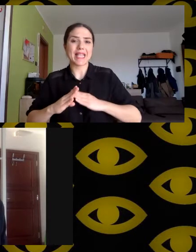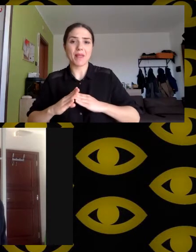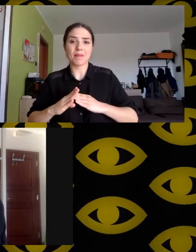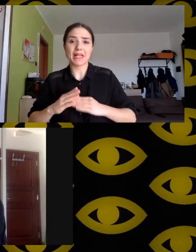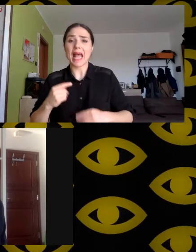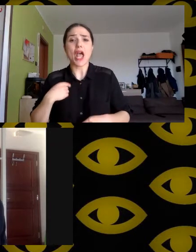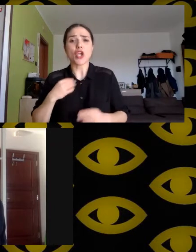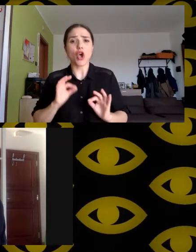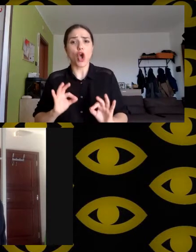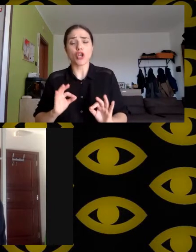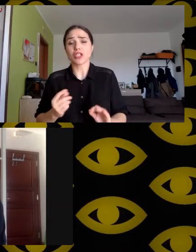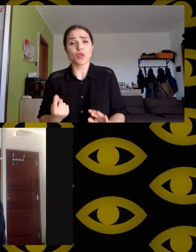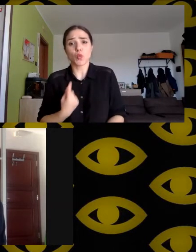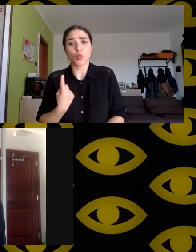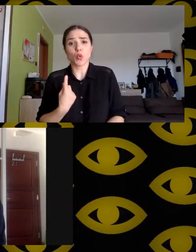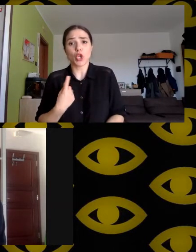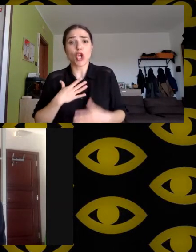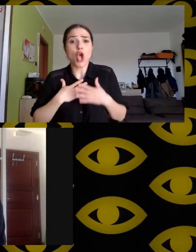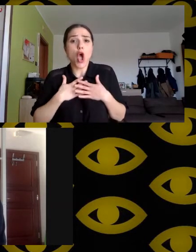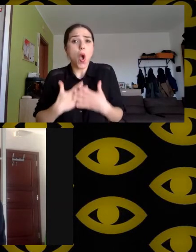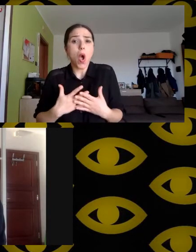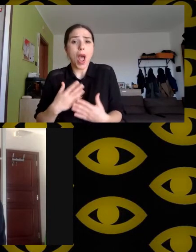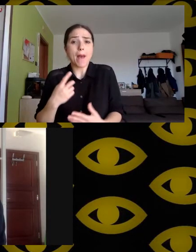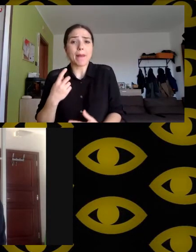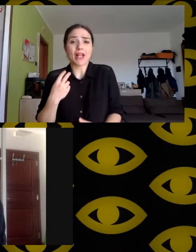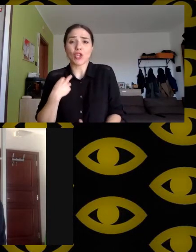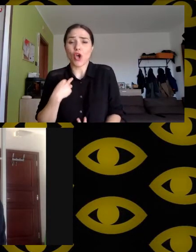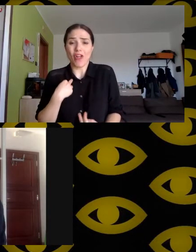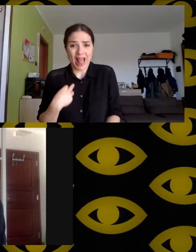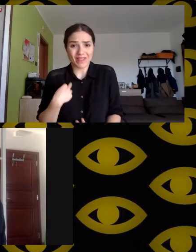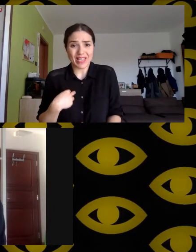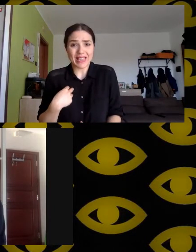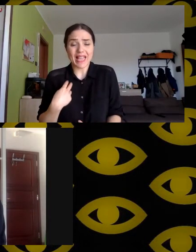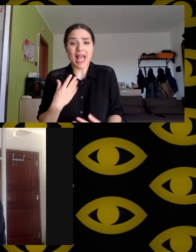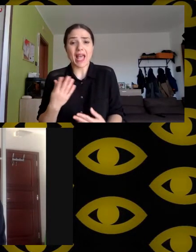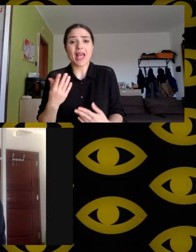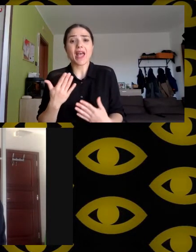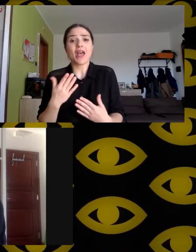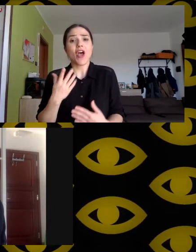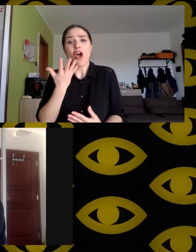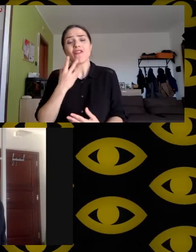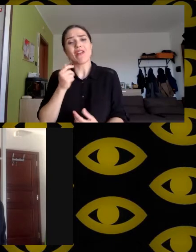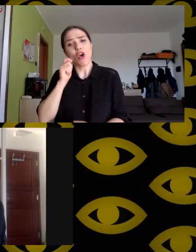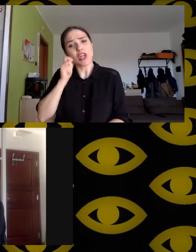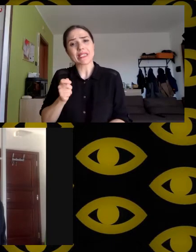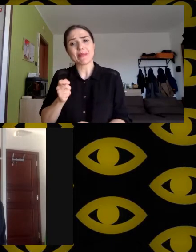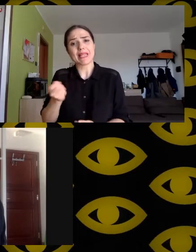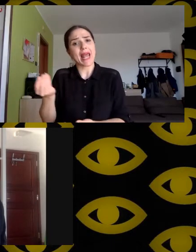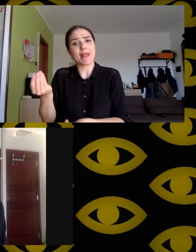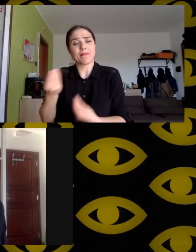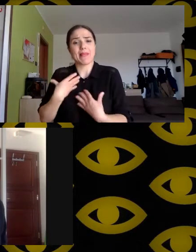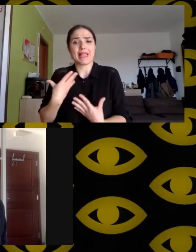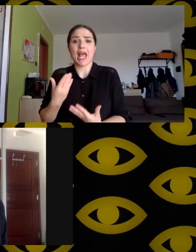questo. I miei genitori mi hanno messo al mondo, mi hanno donato la vita e io volevo rispettare questo dono.